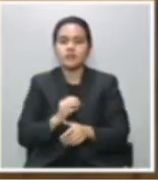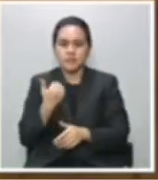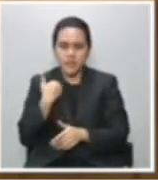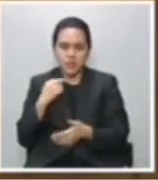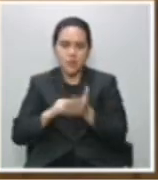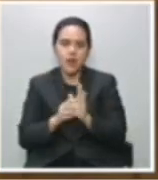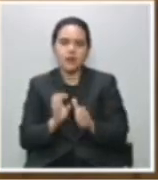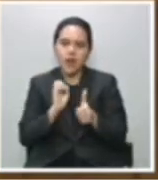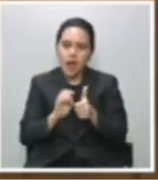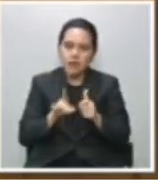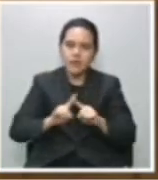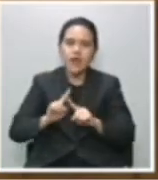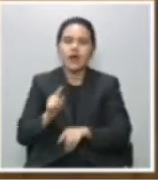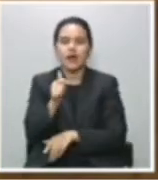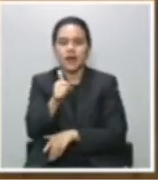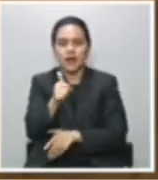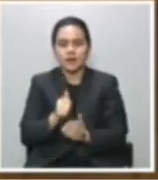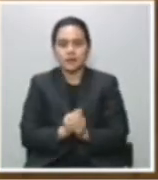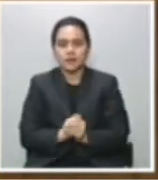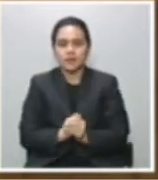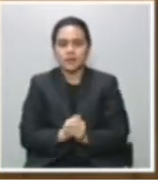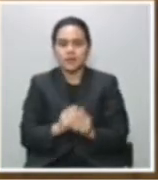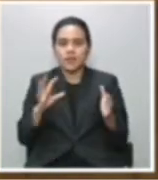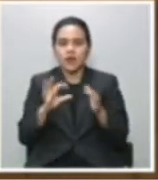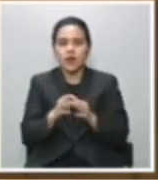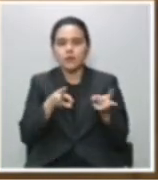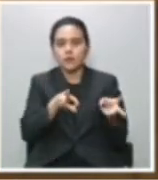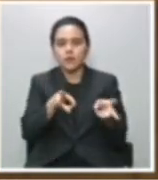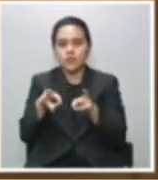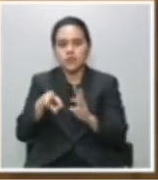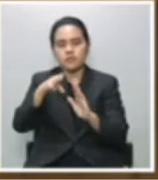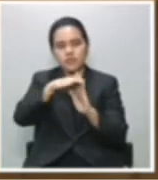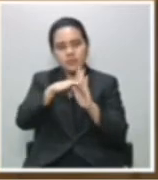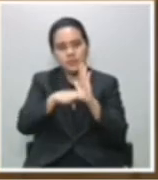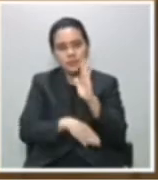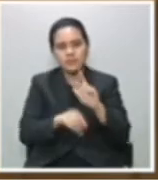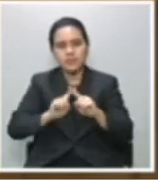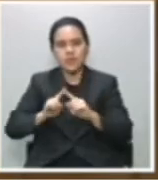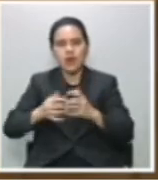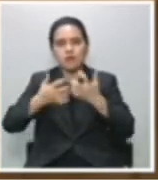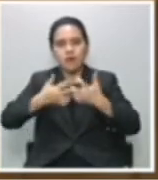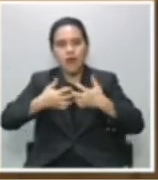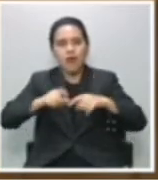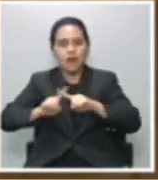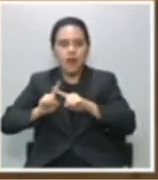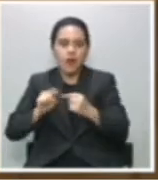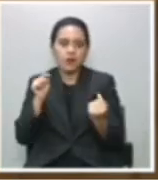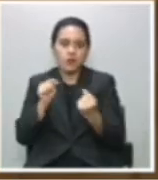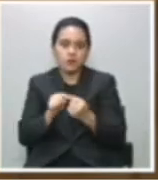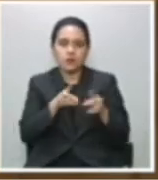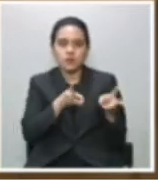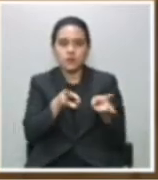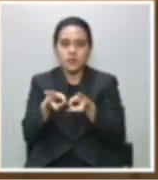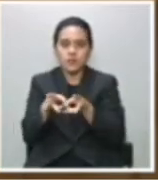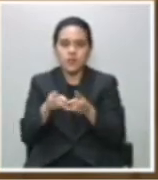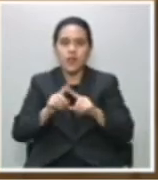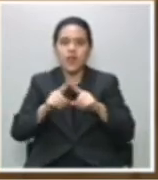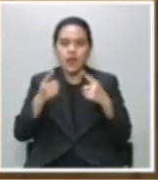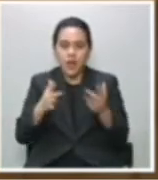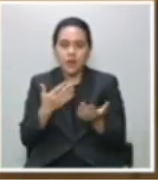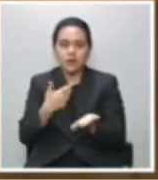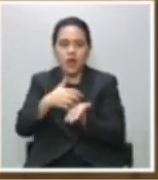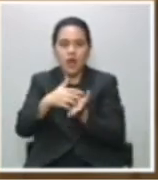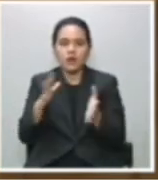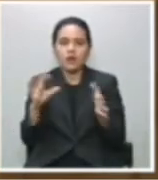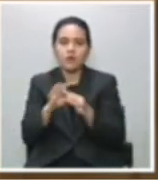รียนเพิ่มเติมถึงกลไกแล้วก็หลักเกณฑ์ที่จะใช้ดำเนินการแล้วก็เรียนให้ทราบถึงงบประมาณที่มีอยู่จำกัด